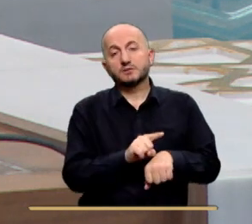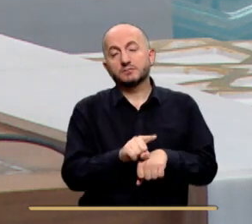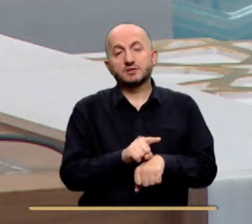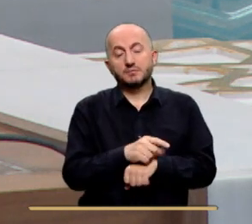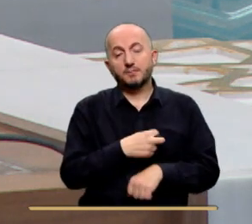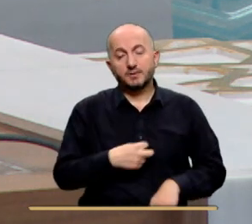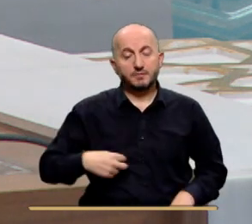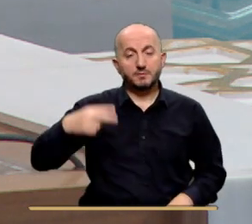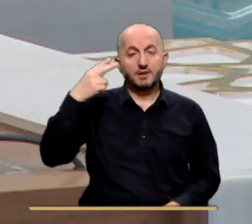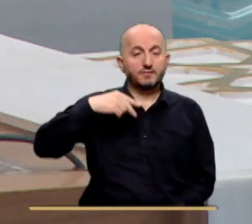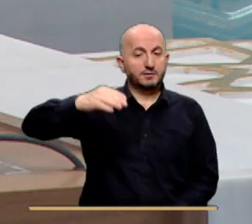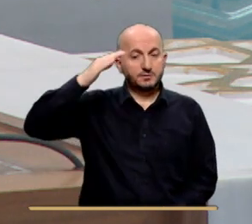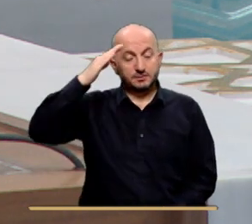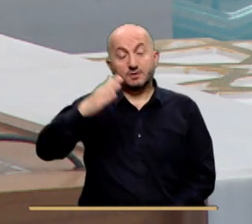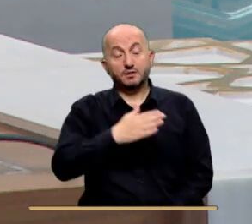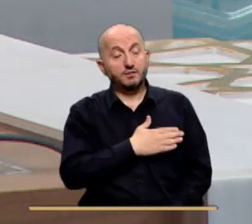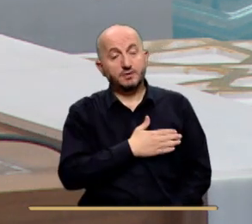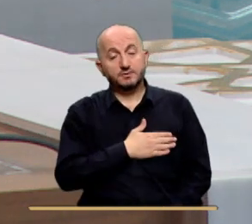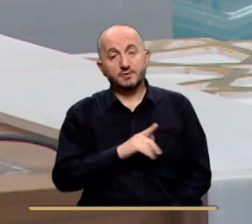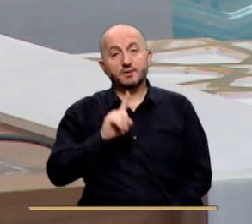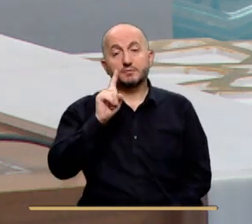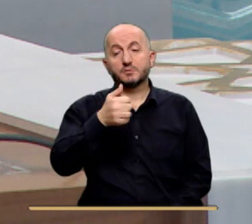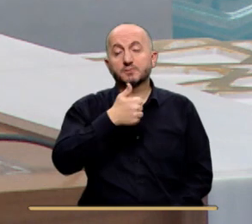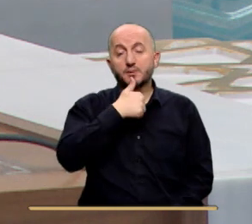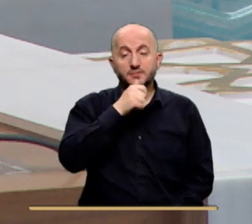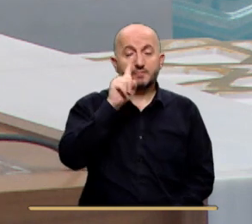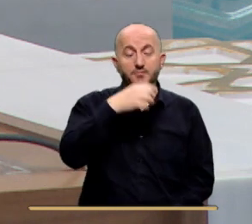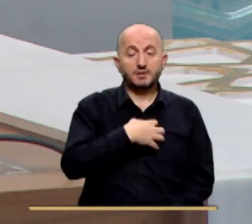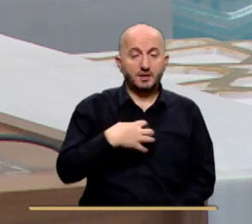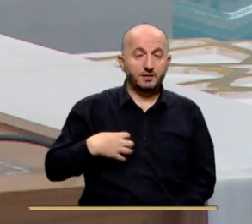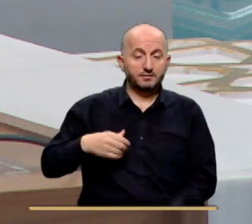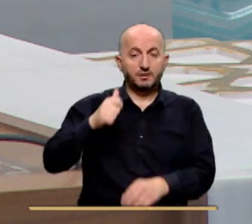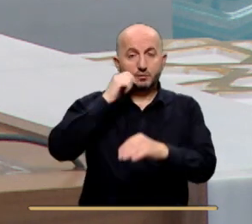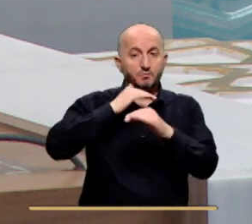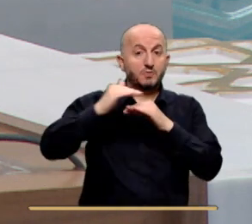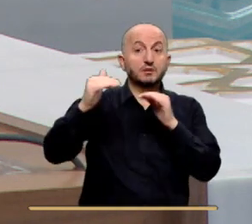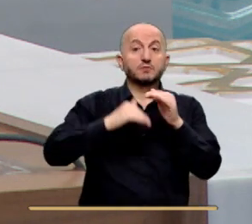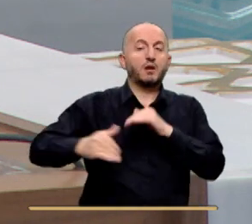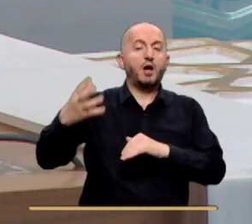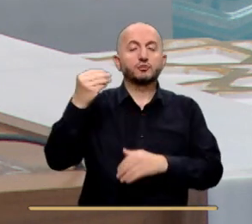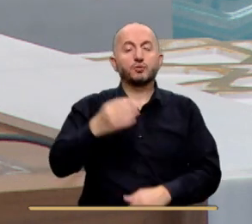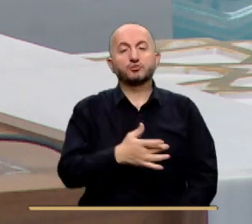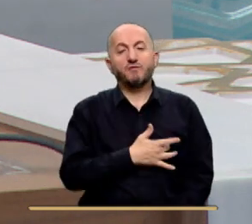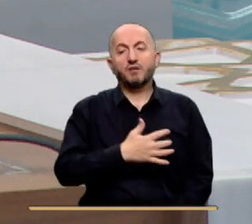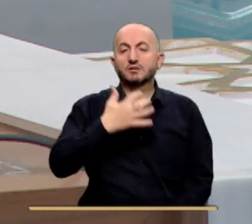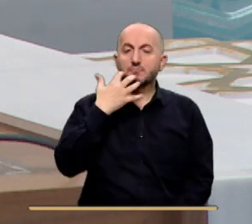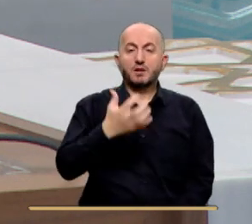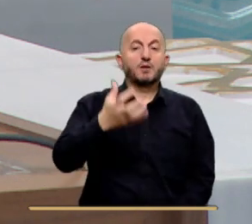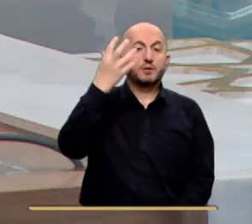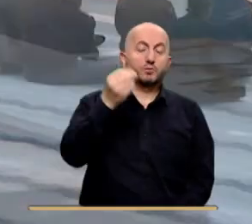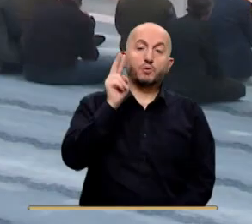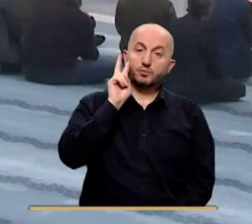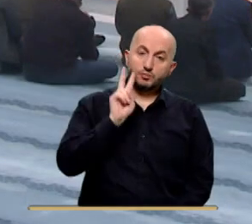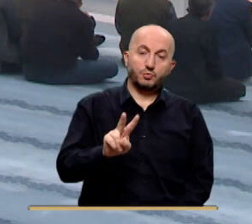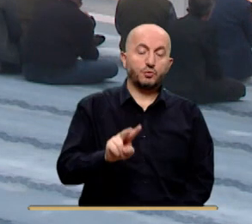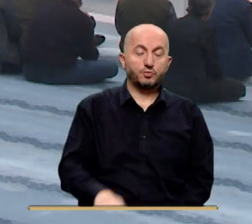sallallahu aleyhi ve sellemin bir babadan, bir anadan ümmetine daha çok şefkatli ve merhametli olduğunu